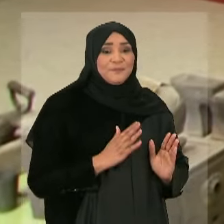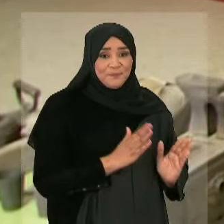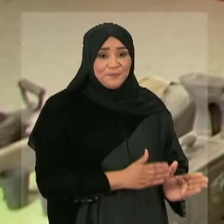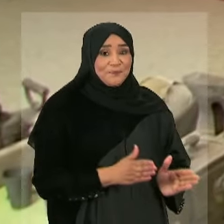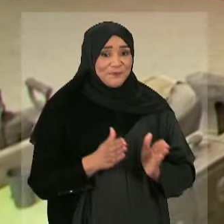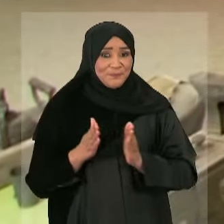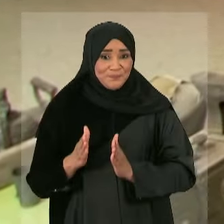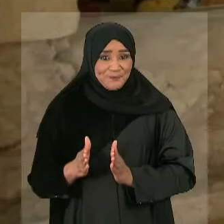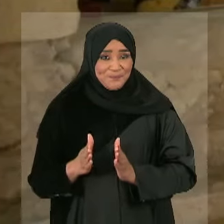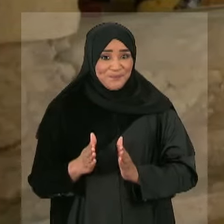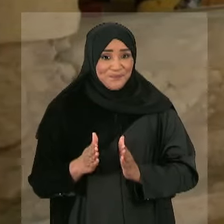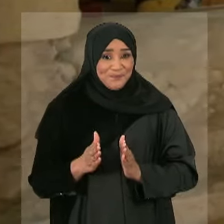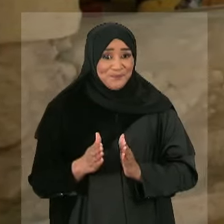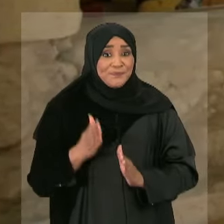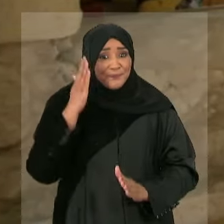عين ماهل،